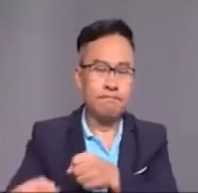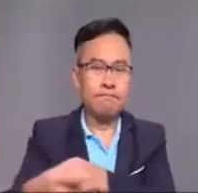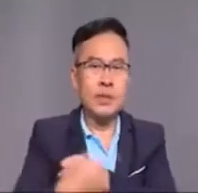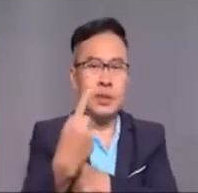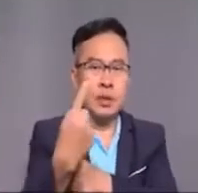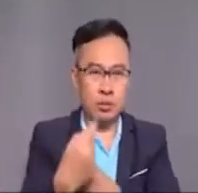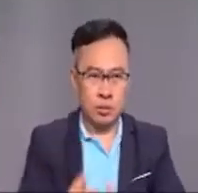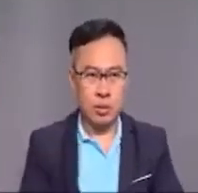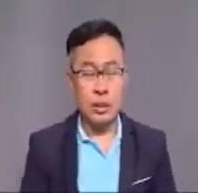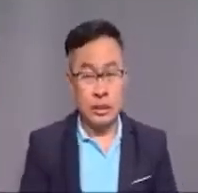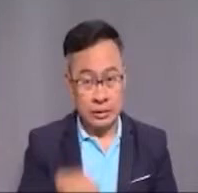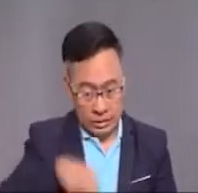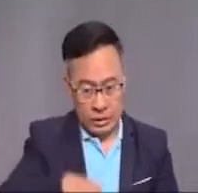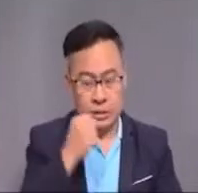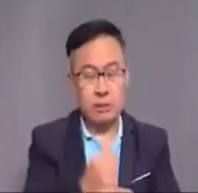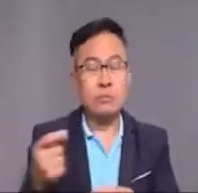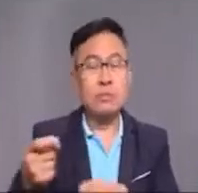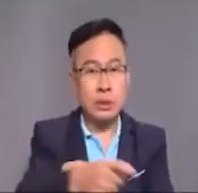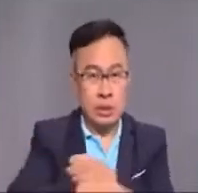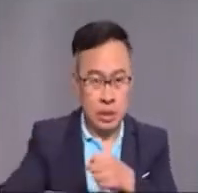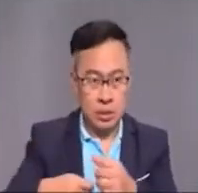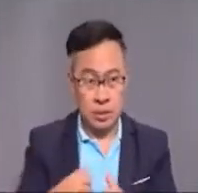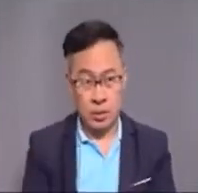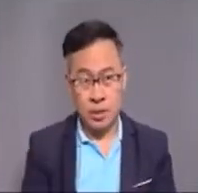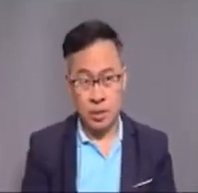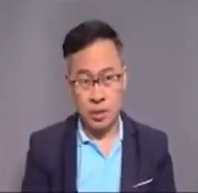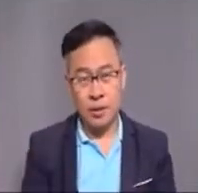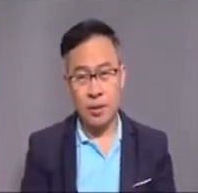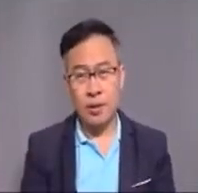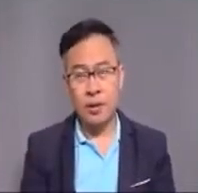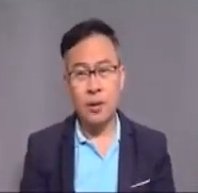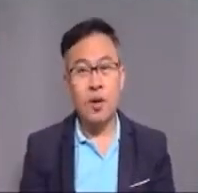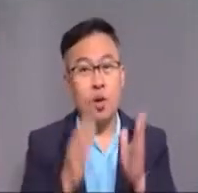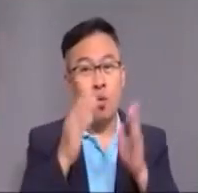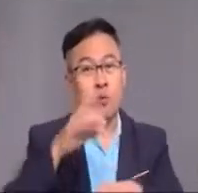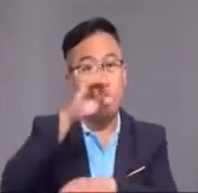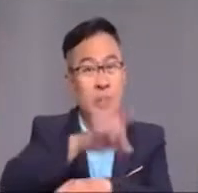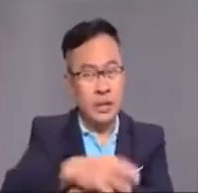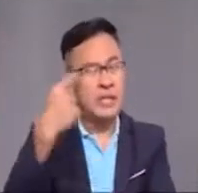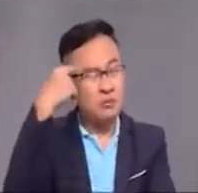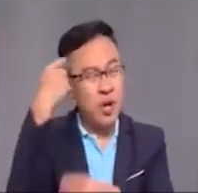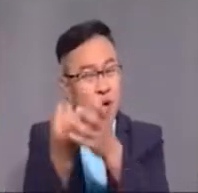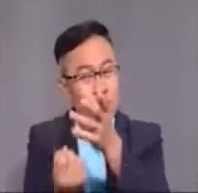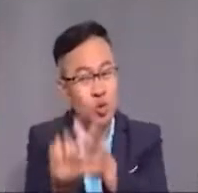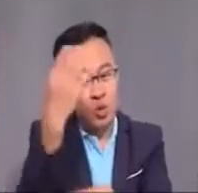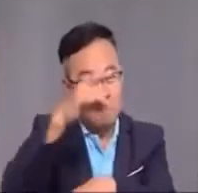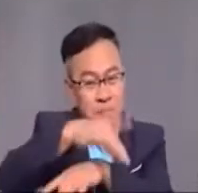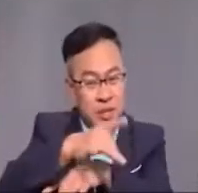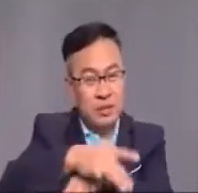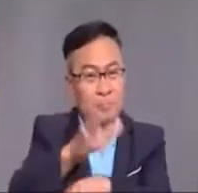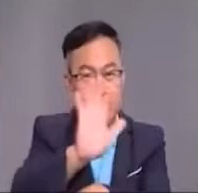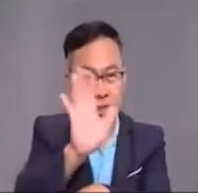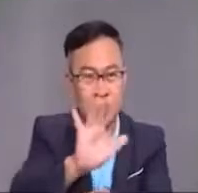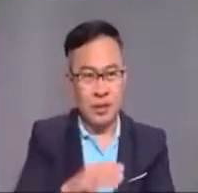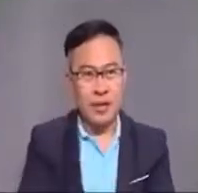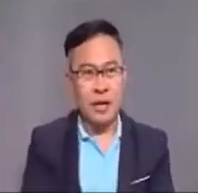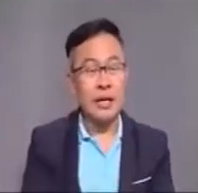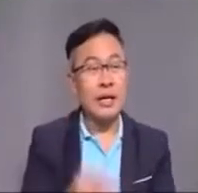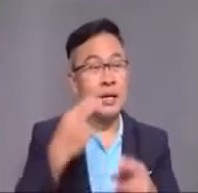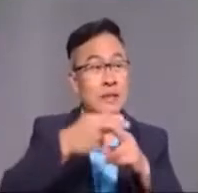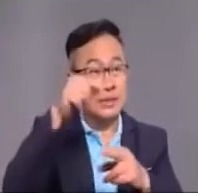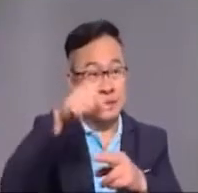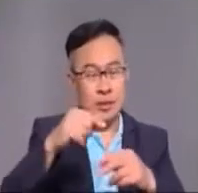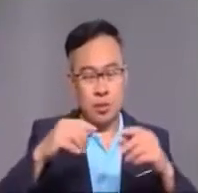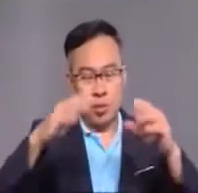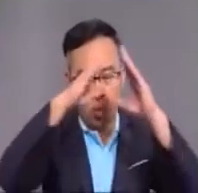ทำสวนปลูกข้าวอุ่นน้ำเหมือนกัน เรานึกว่าเขาปลูกเพชรนะคนเพชรต้องปลูกเพชร นี่ไงโรงสีแห่งความสุข อันนี้นะ